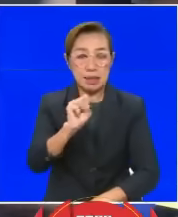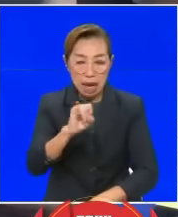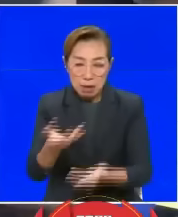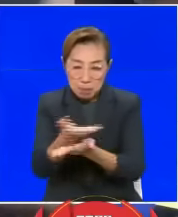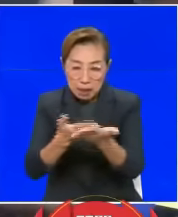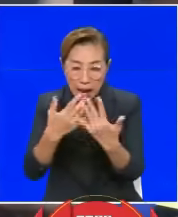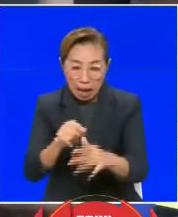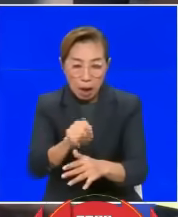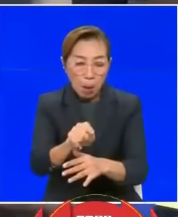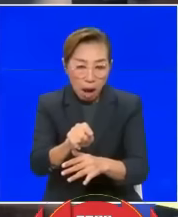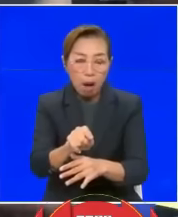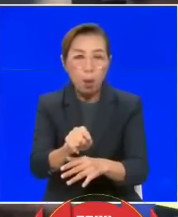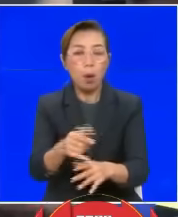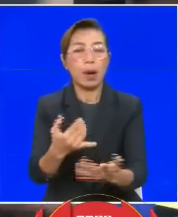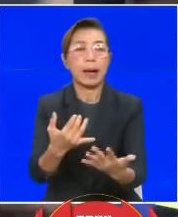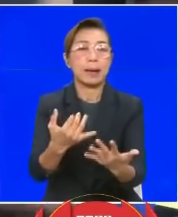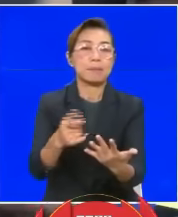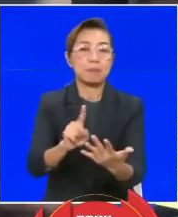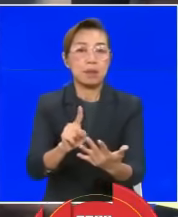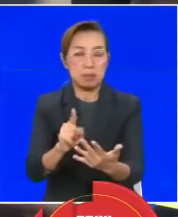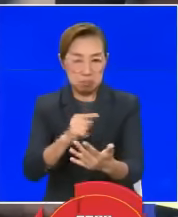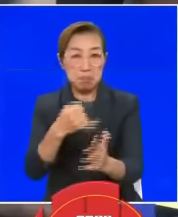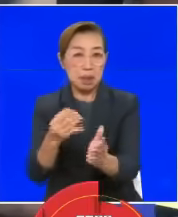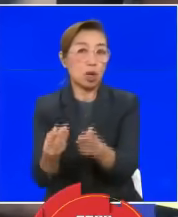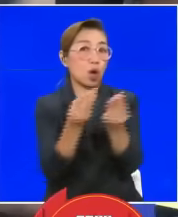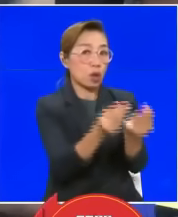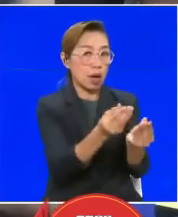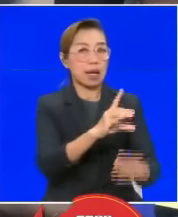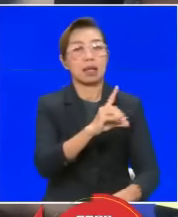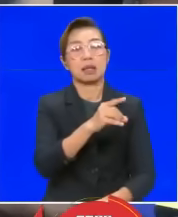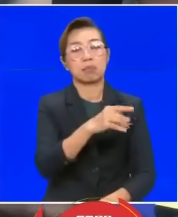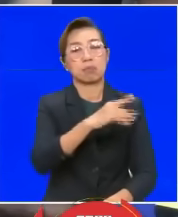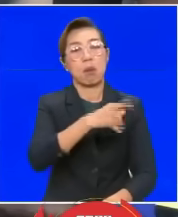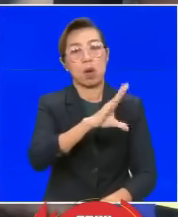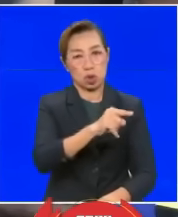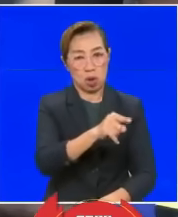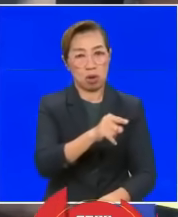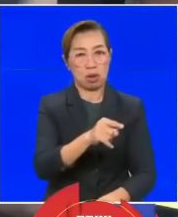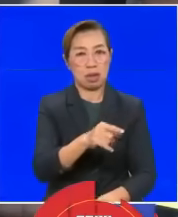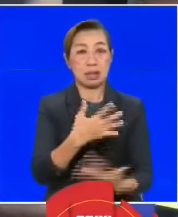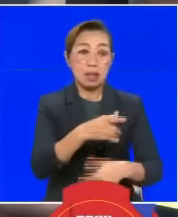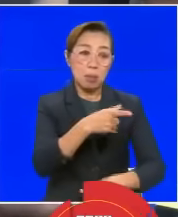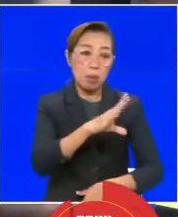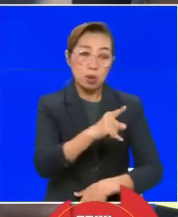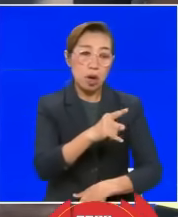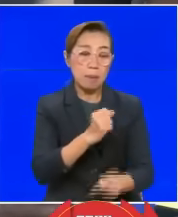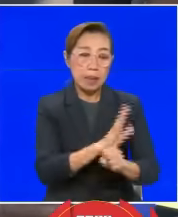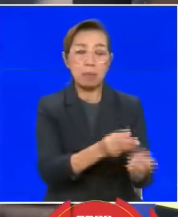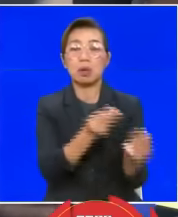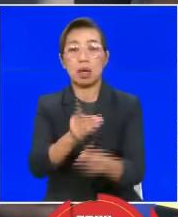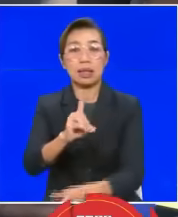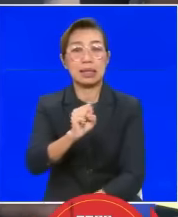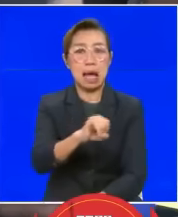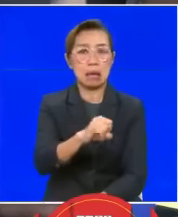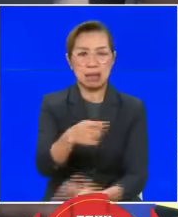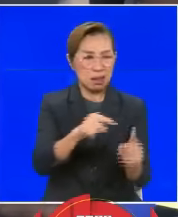ปปชไม่ทำก็ต้องส่งกับิิไตยไม่ได้ส่งไปตำรวจนะครับตำรวจคืออะไรครับคือพยาบาลท่านคือบุรุษพยาบาล